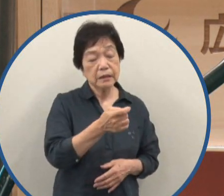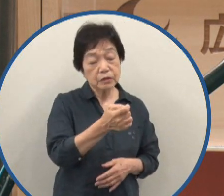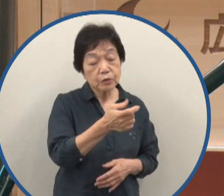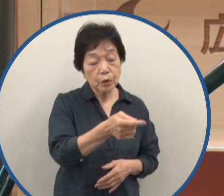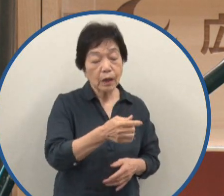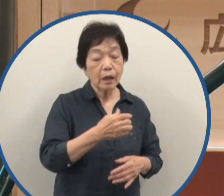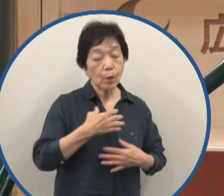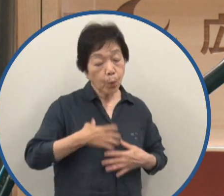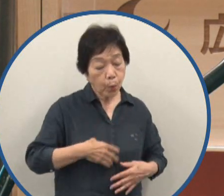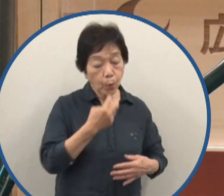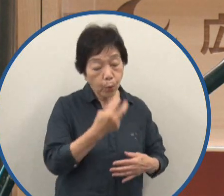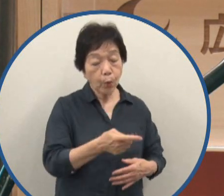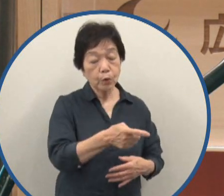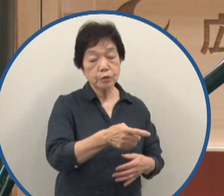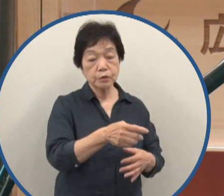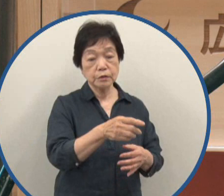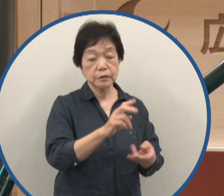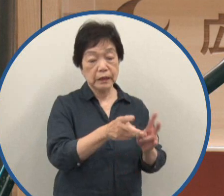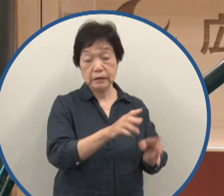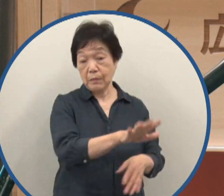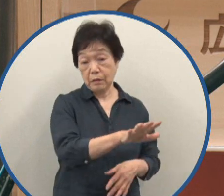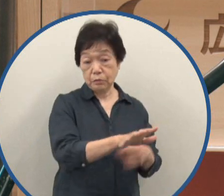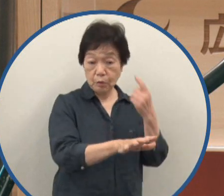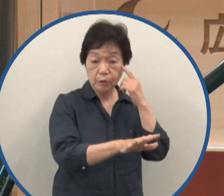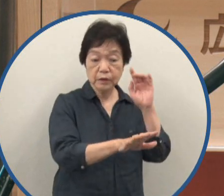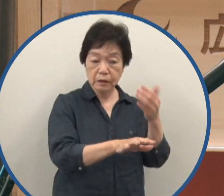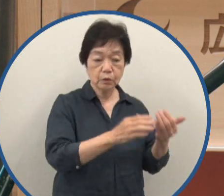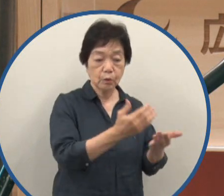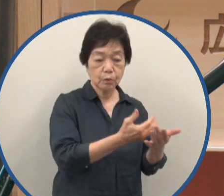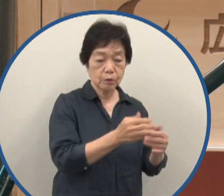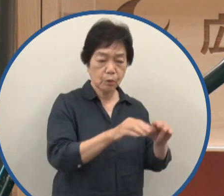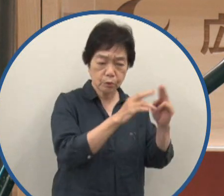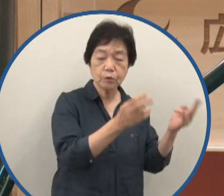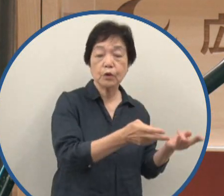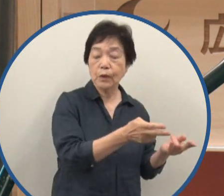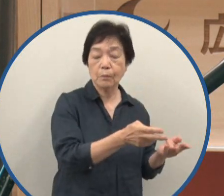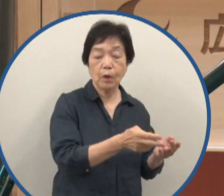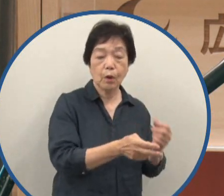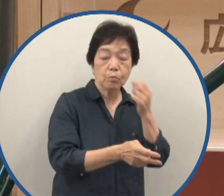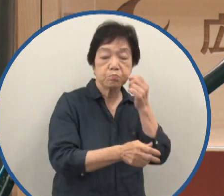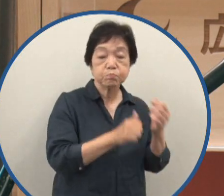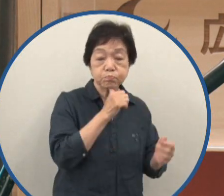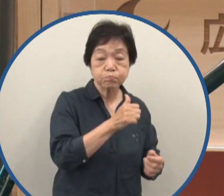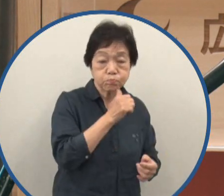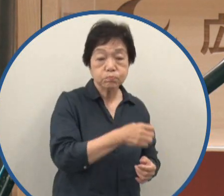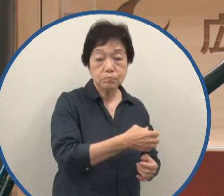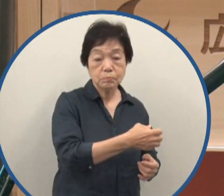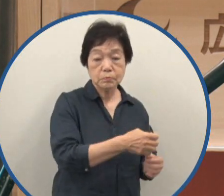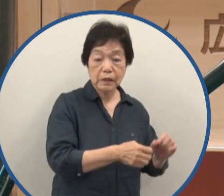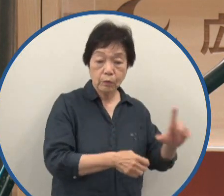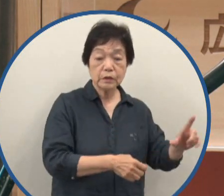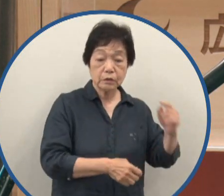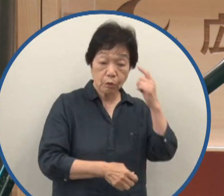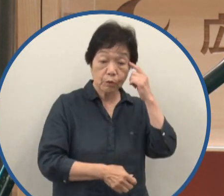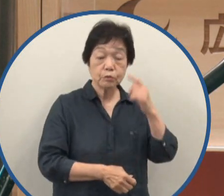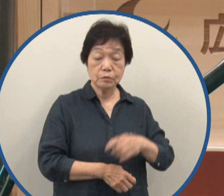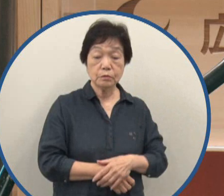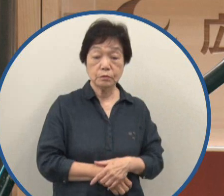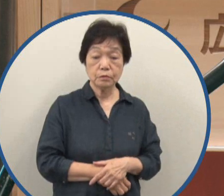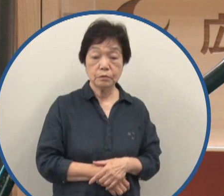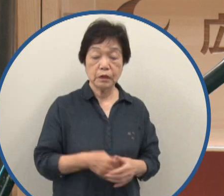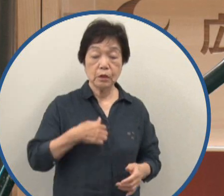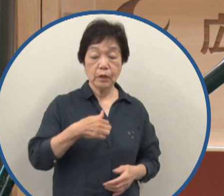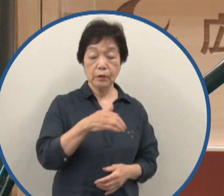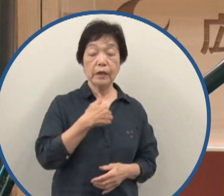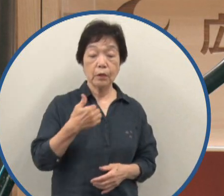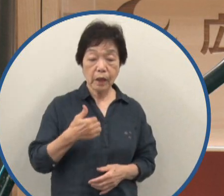なところもある、事業者さんもあるでしょうけども、一部はやはりそれでは十分じゃないというところもあるんだと思うんですね。で